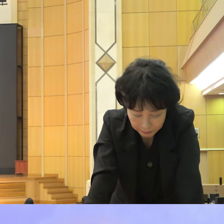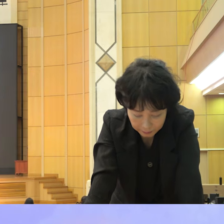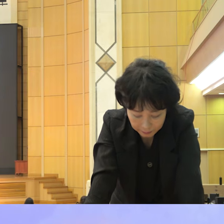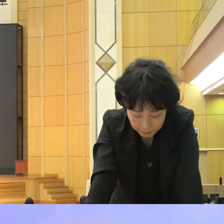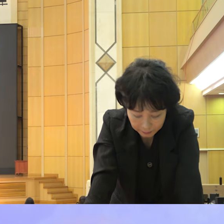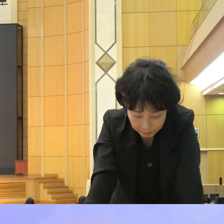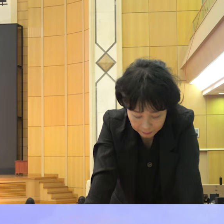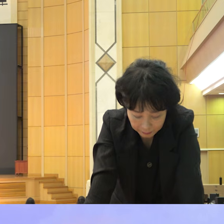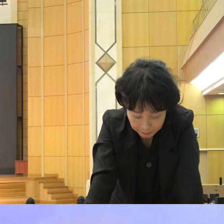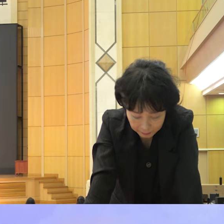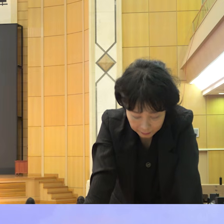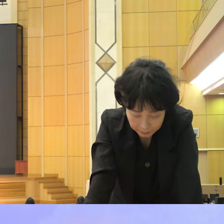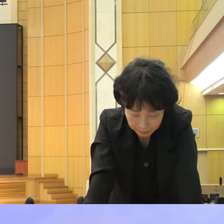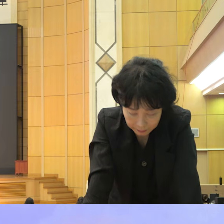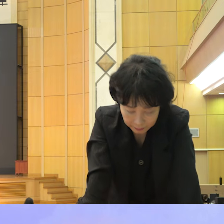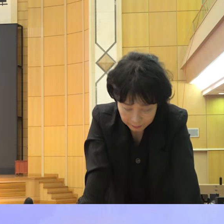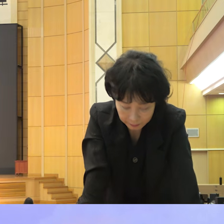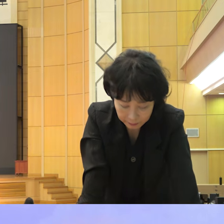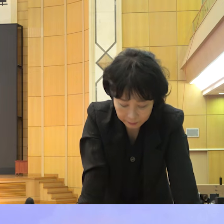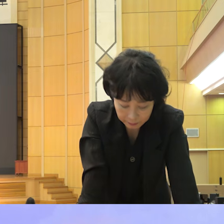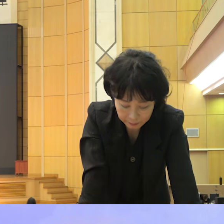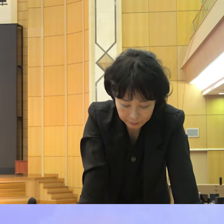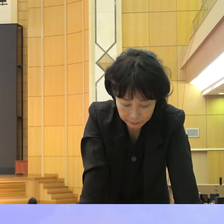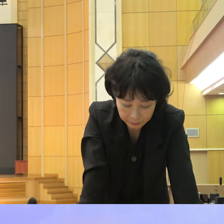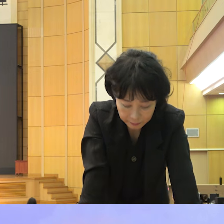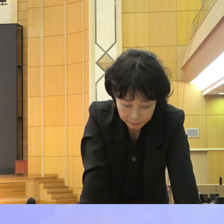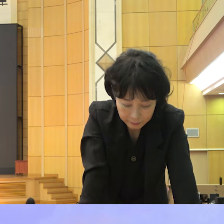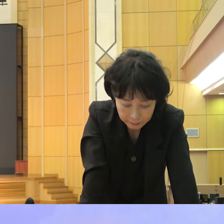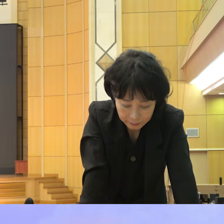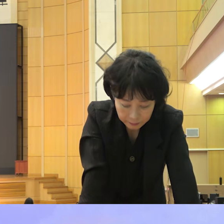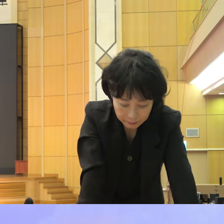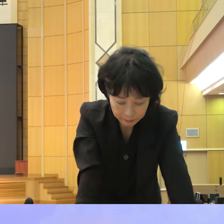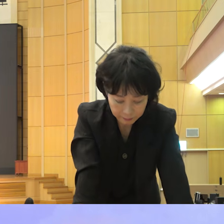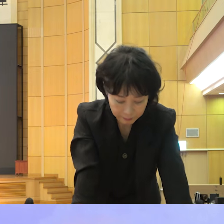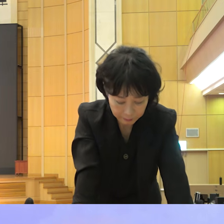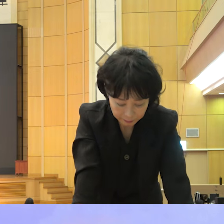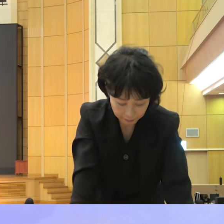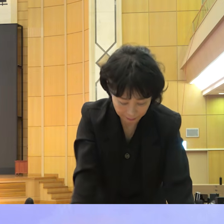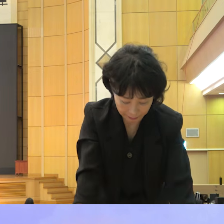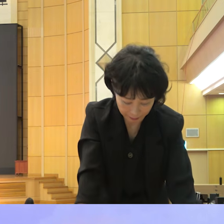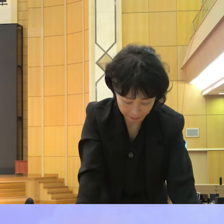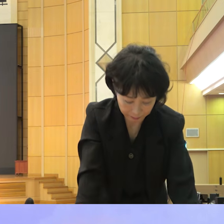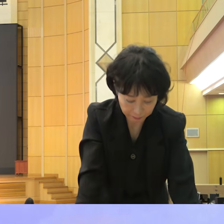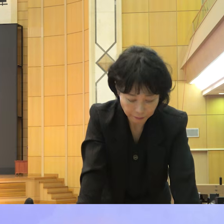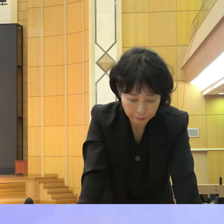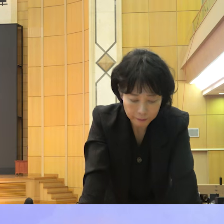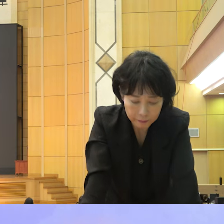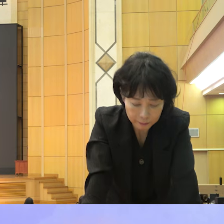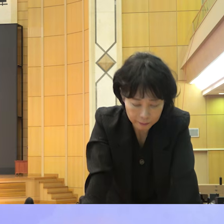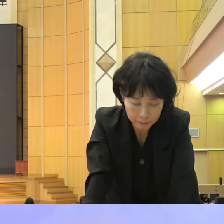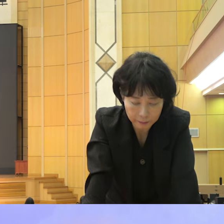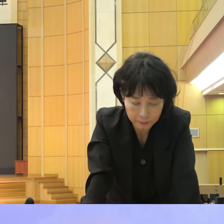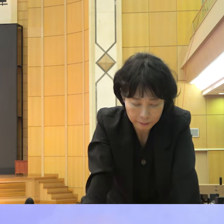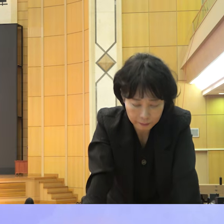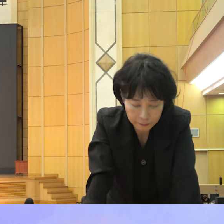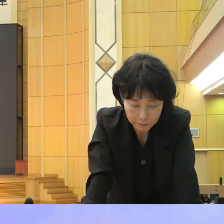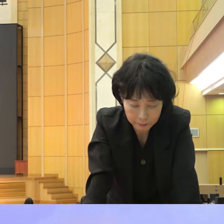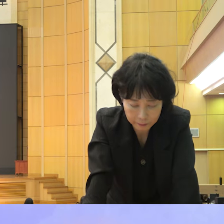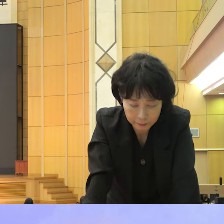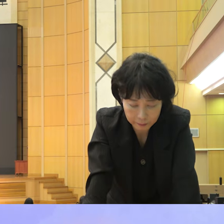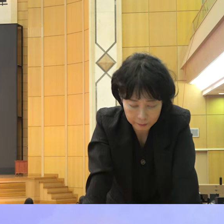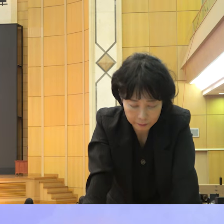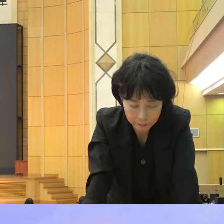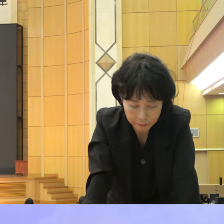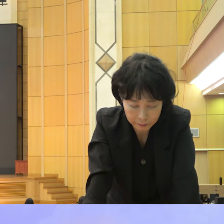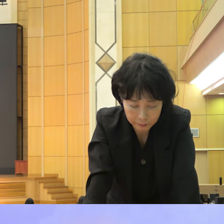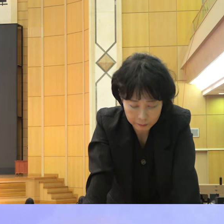말고 다시 오실 예수를 바라보면서 미리미리 말씀 듣고 설교나처는 준비하는 자가 되게 하여 주시고, 그리고 우리의